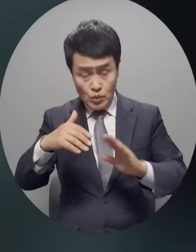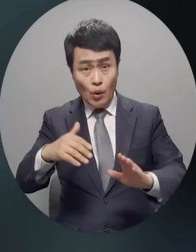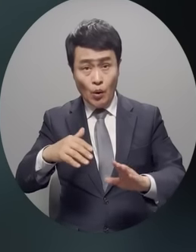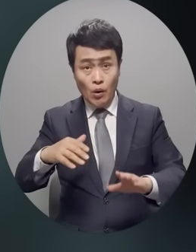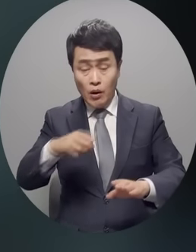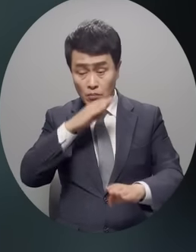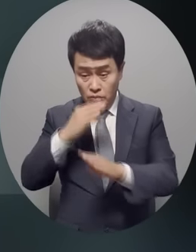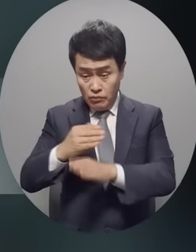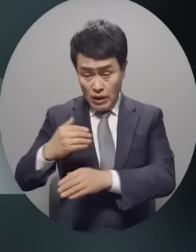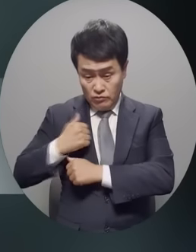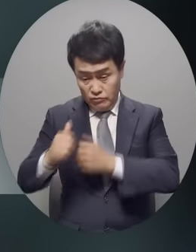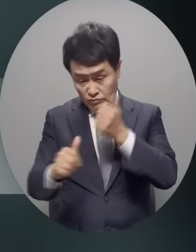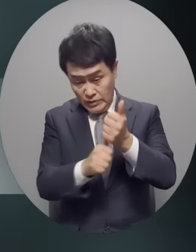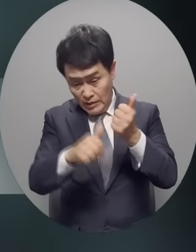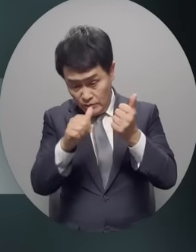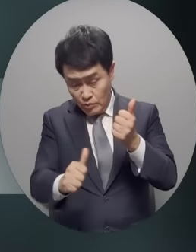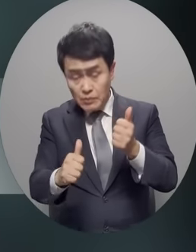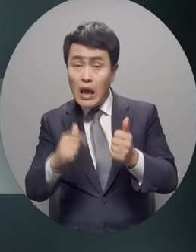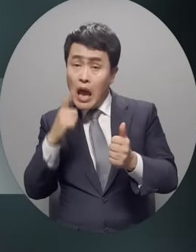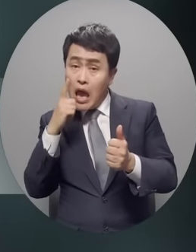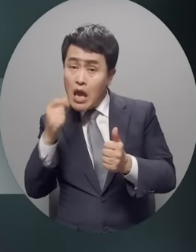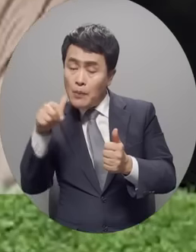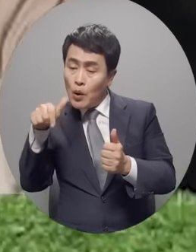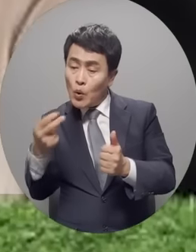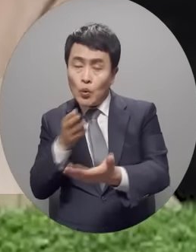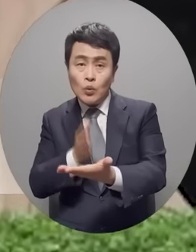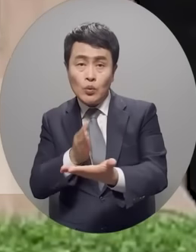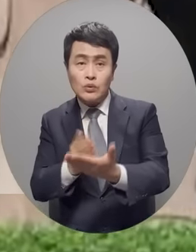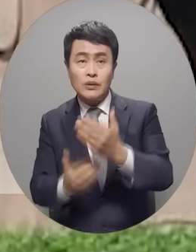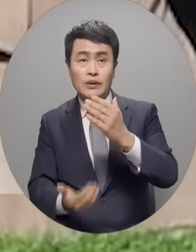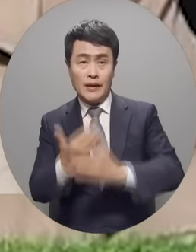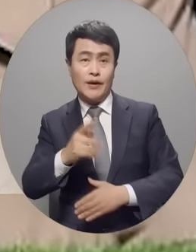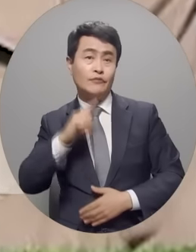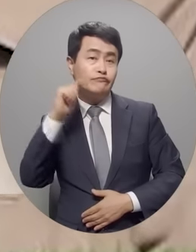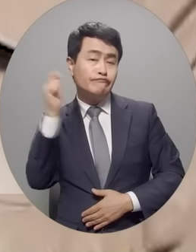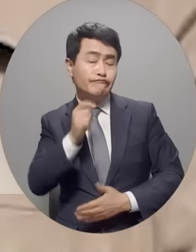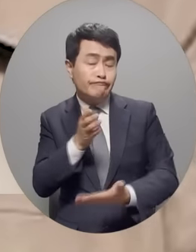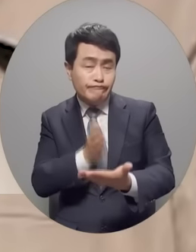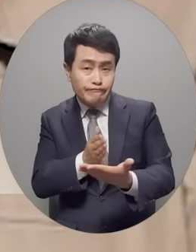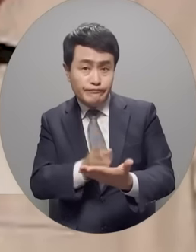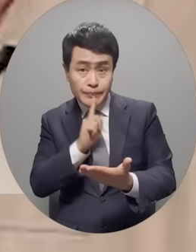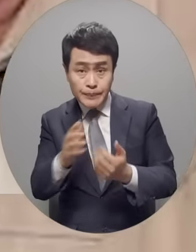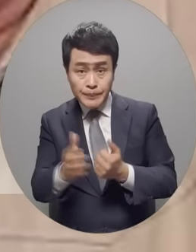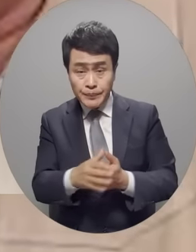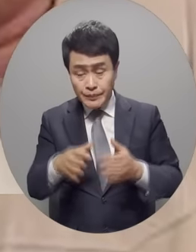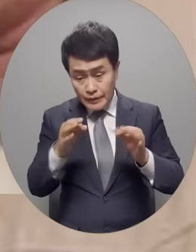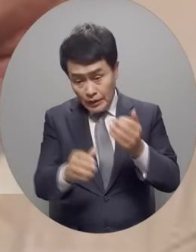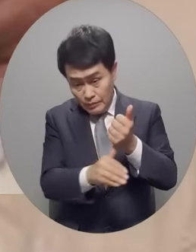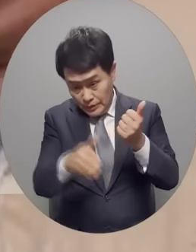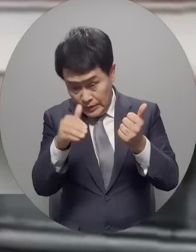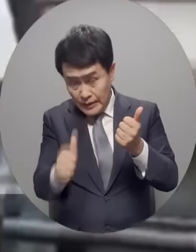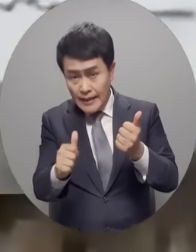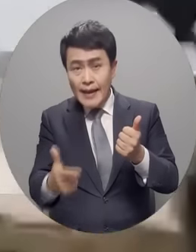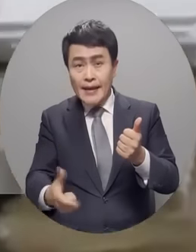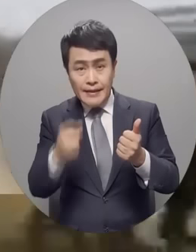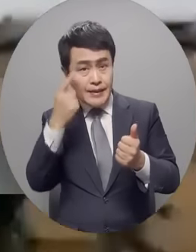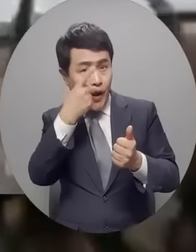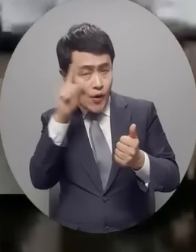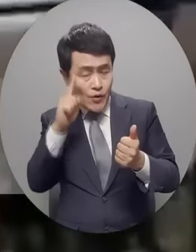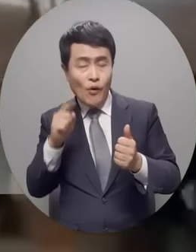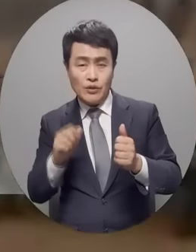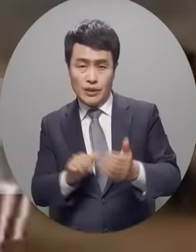부총참모장이라는 일본 교도통신 보도도 나왔습니다. 우크라이나 소식통에 따르면 김 부총참모장은 일찌감치 러시아에